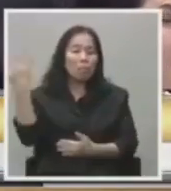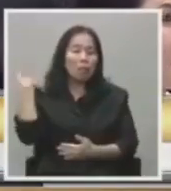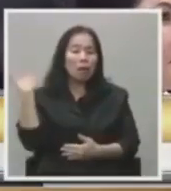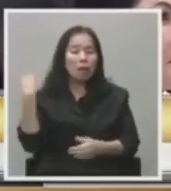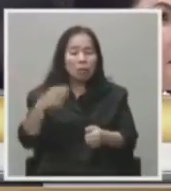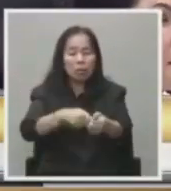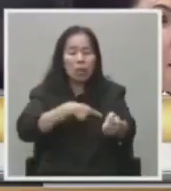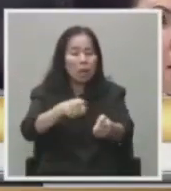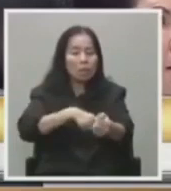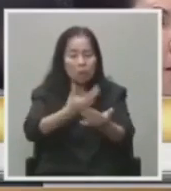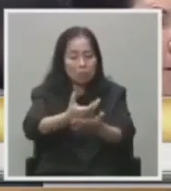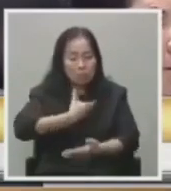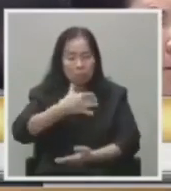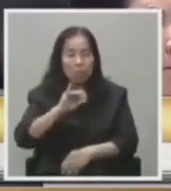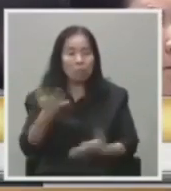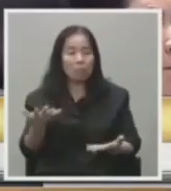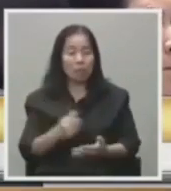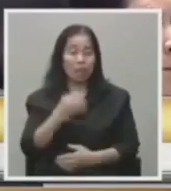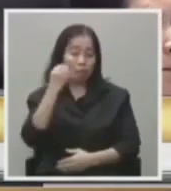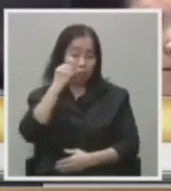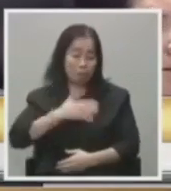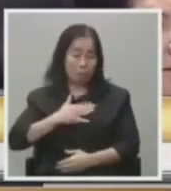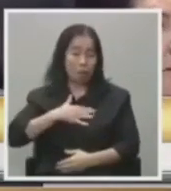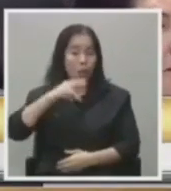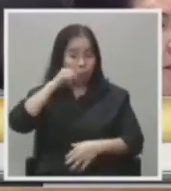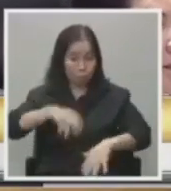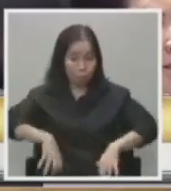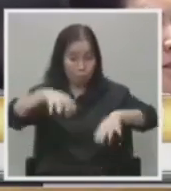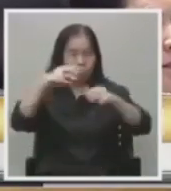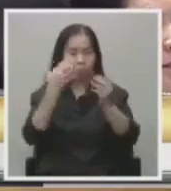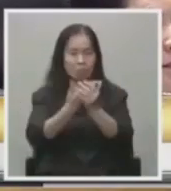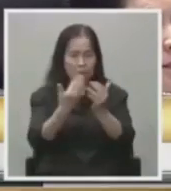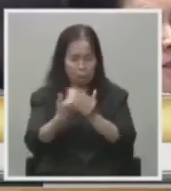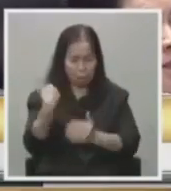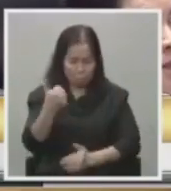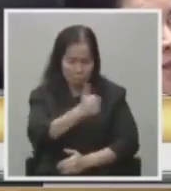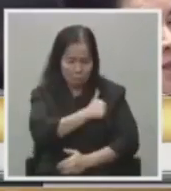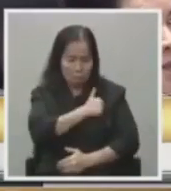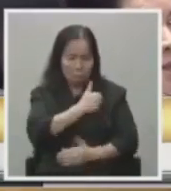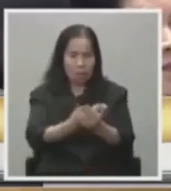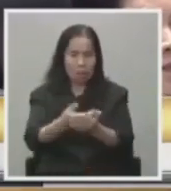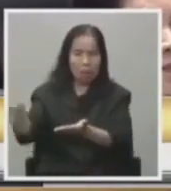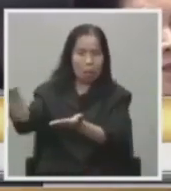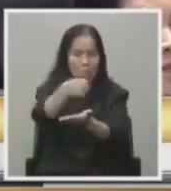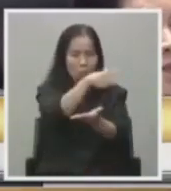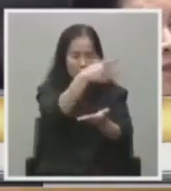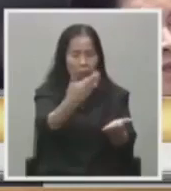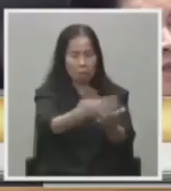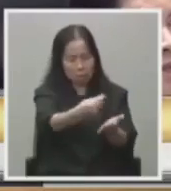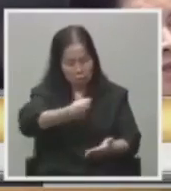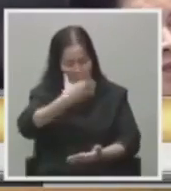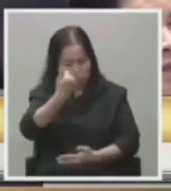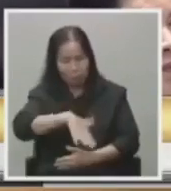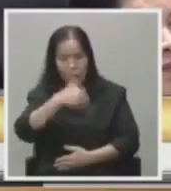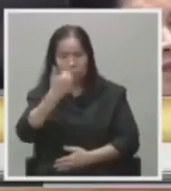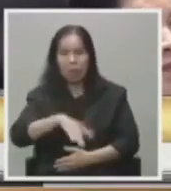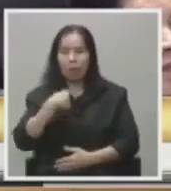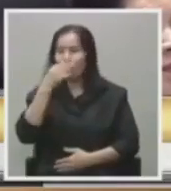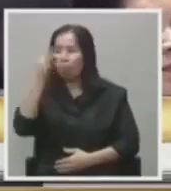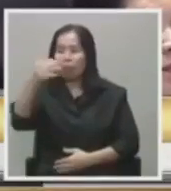ยที่บ้านผมน้ำท่วมนิดเล็กเงินก็มีอยู่แล้วโอนไปให้แล้วแต่จ่ายไม่ได้ผมก็ไม่รู้จะฟ้องใ